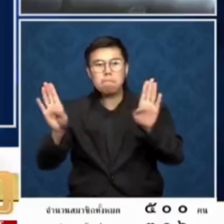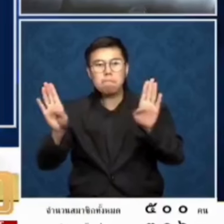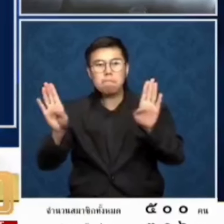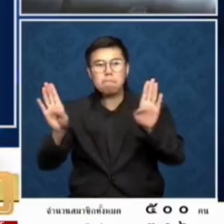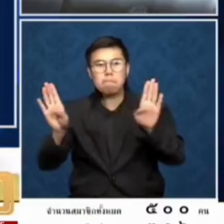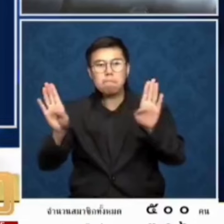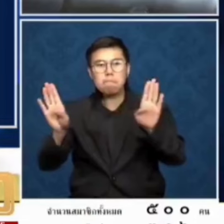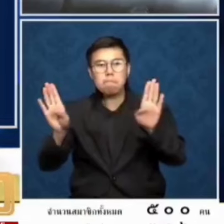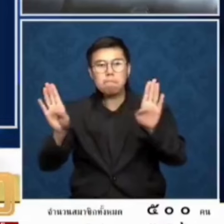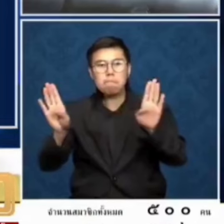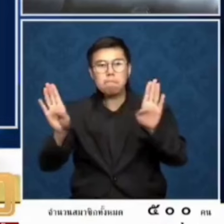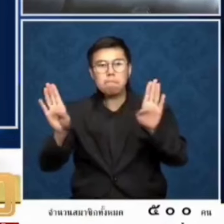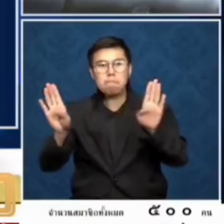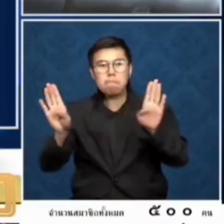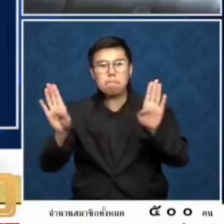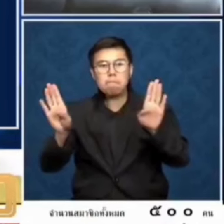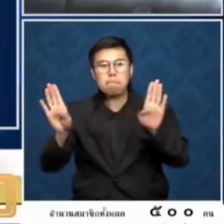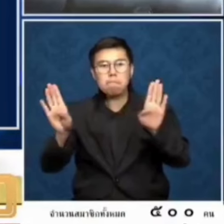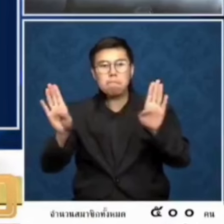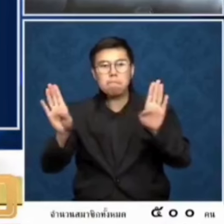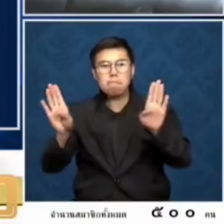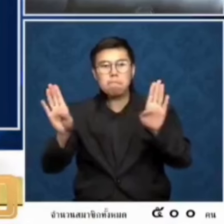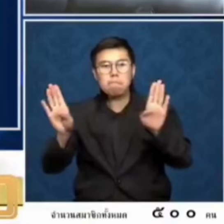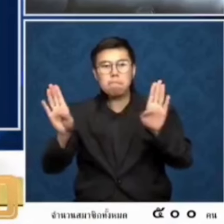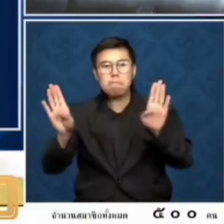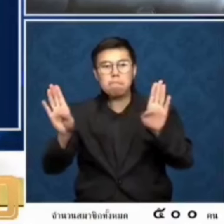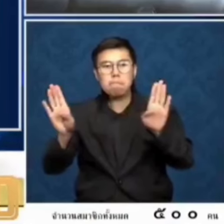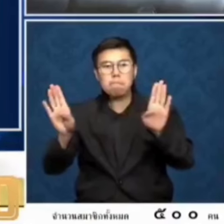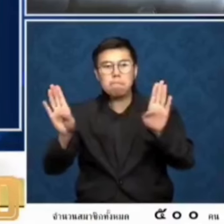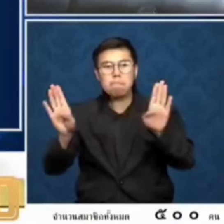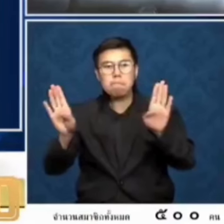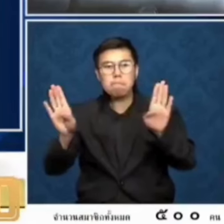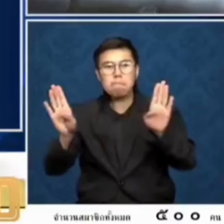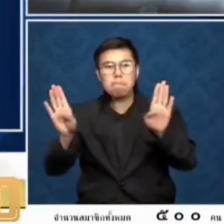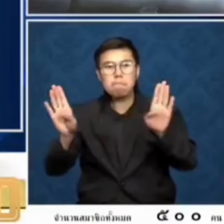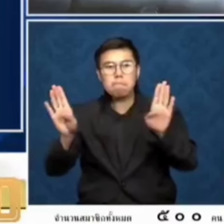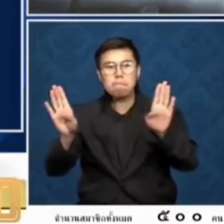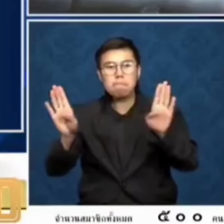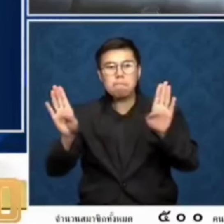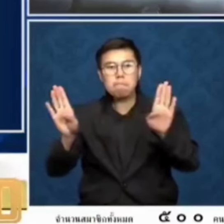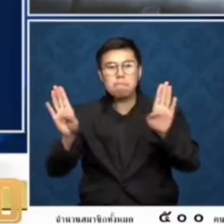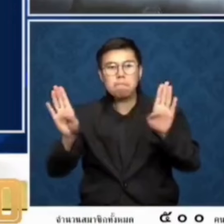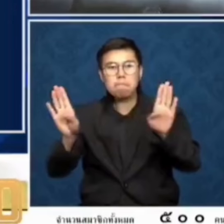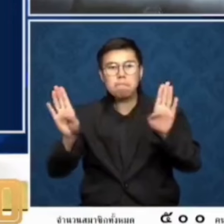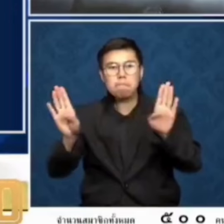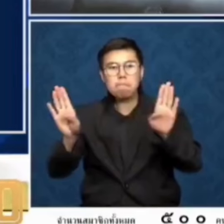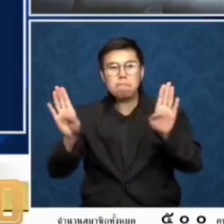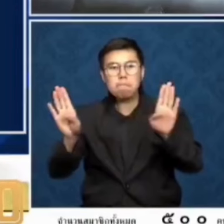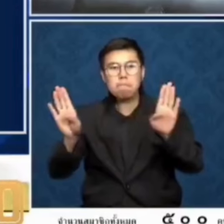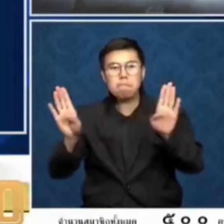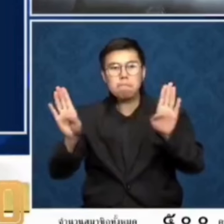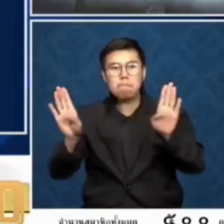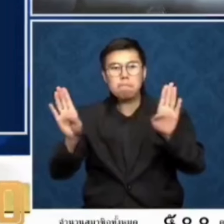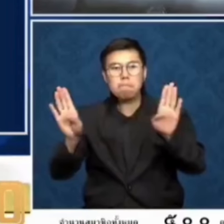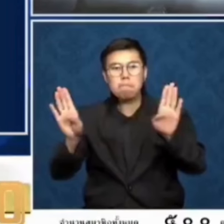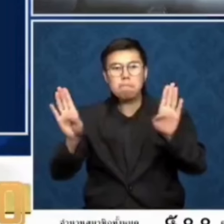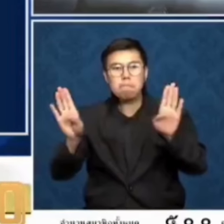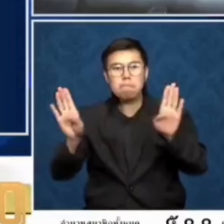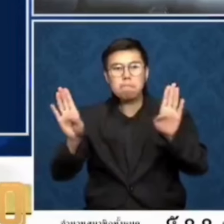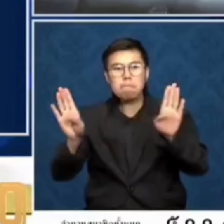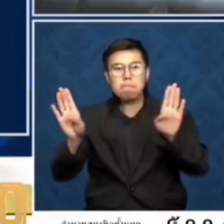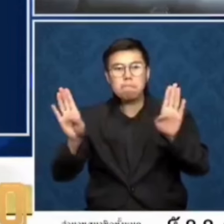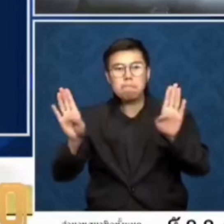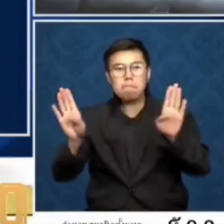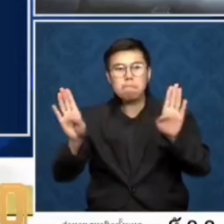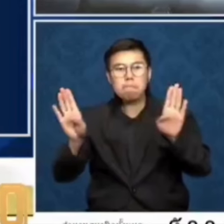มส.ส.ที่จะพูดถึงคือสสินันธรรมนิตินันพูดถึงเรื่องของ